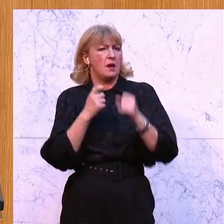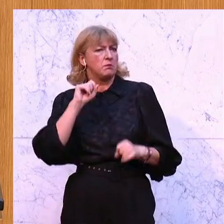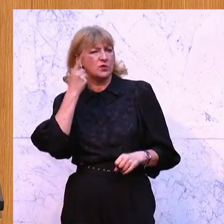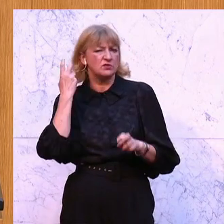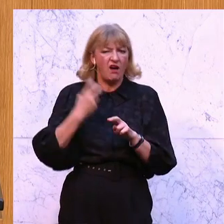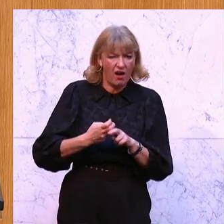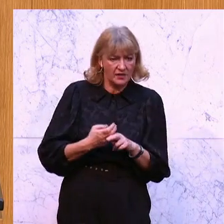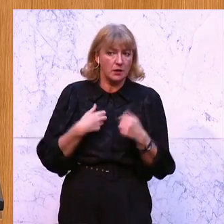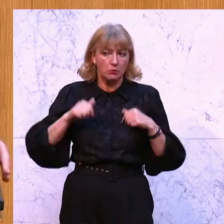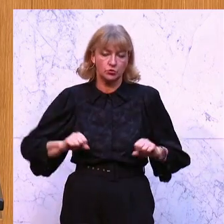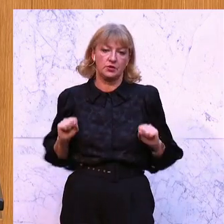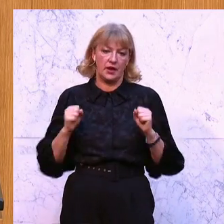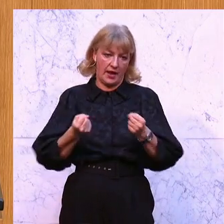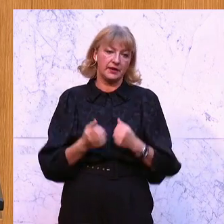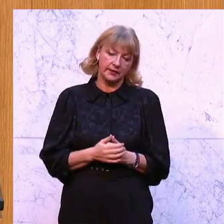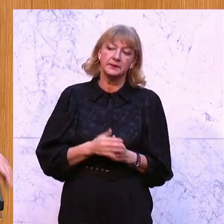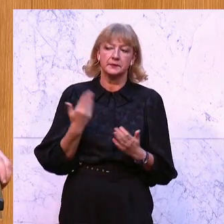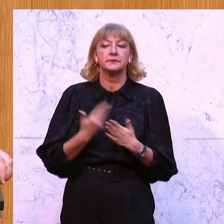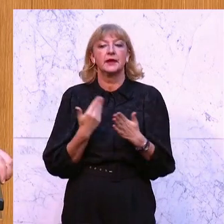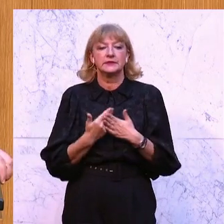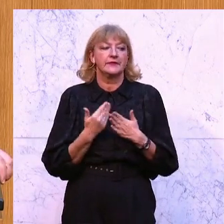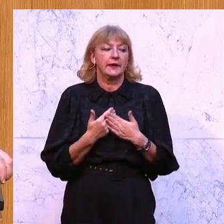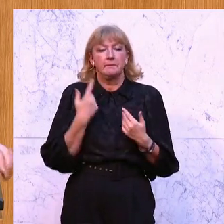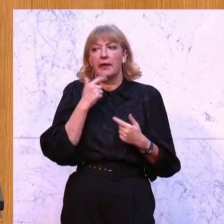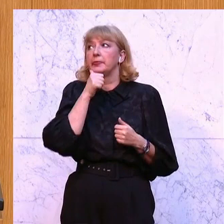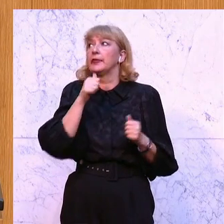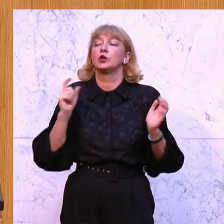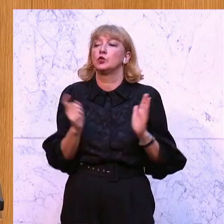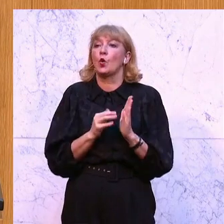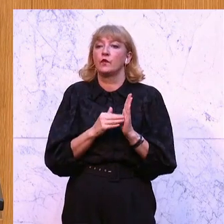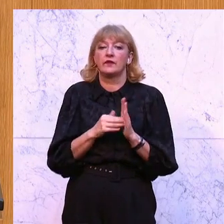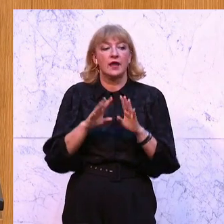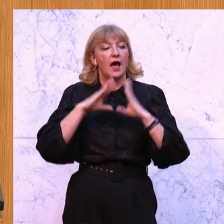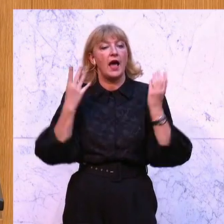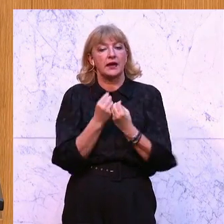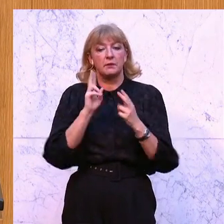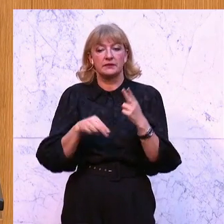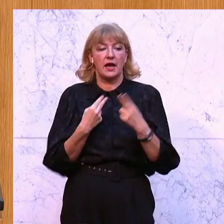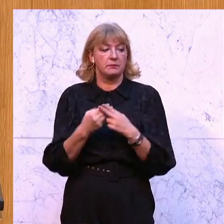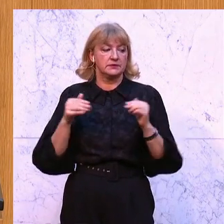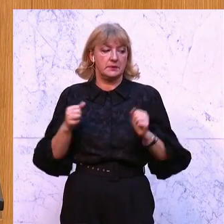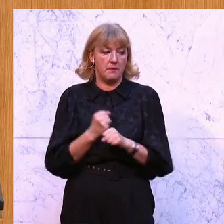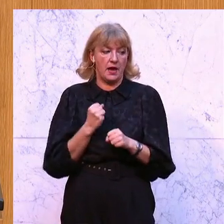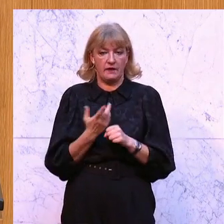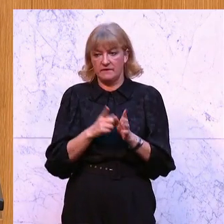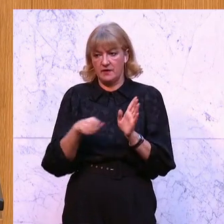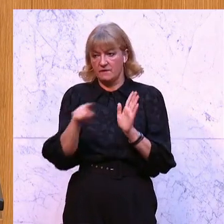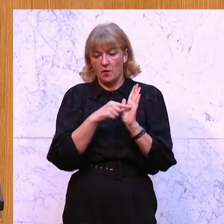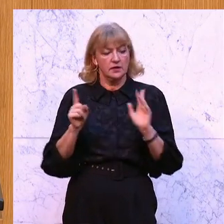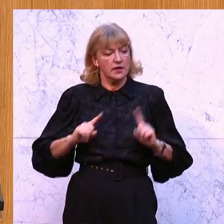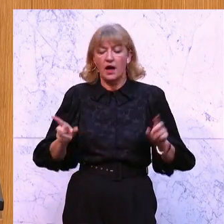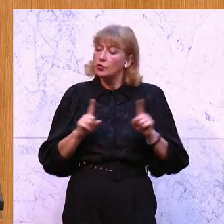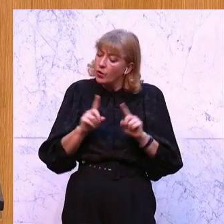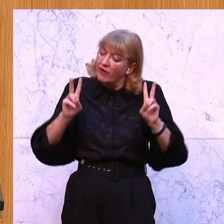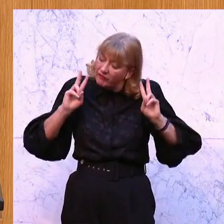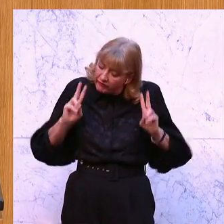auch entsprechend reagieren müssen. Darum halten wir es auch nicht zwingend für notwendig, dass wir eine allgemeine Anpassung machen, wie sie gefordert wird, sondern dass man tatsächlich